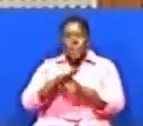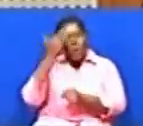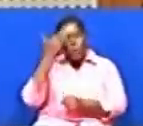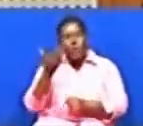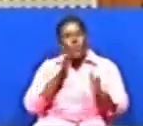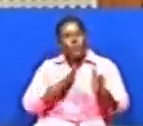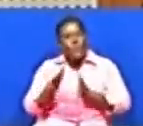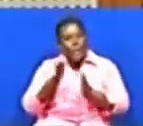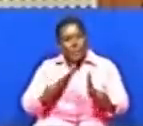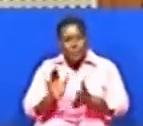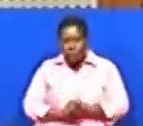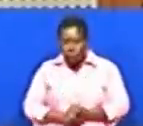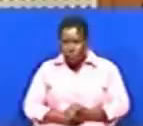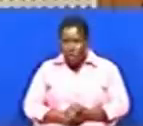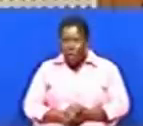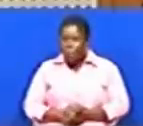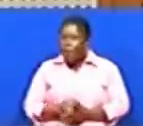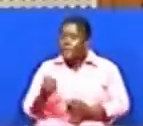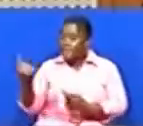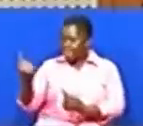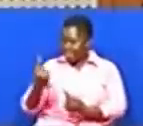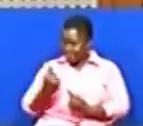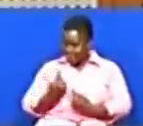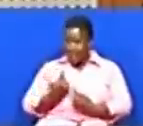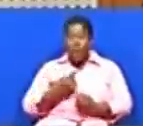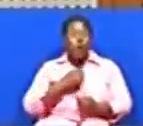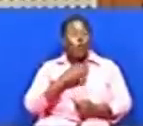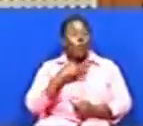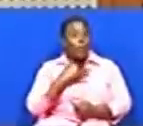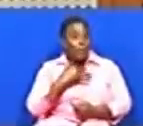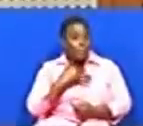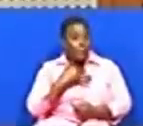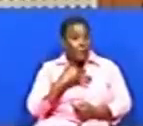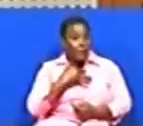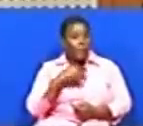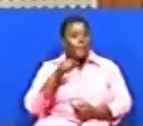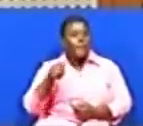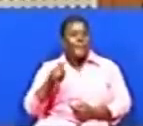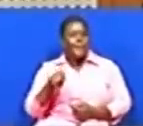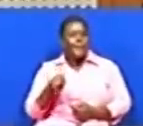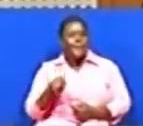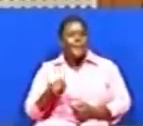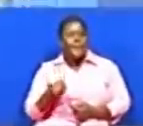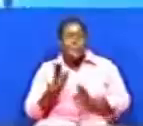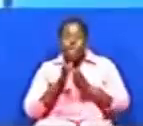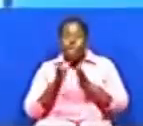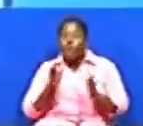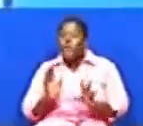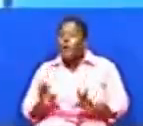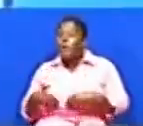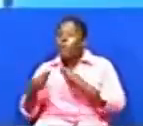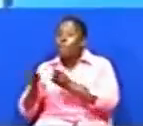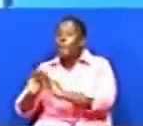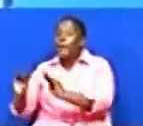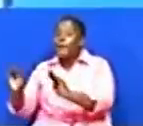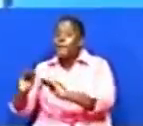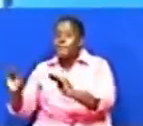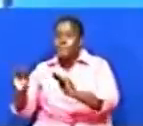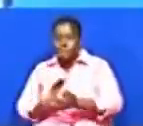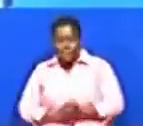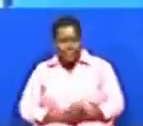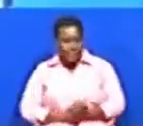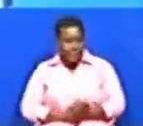wao hawafahamu taratibu na wanapokuja kwetu kulalamika, hiyo ni nafasi kwao kuweza